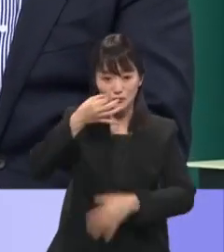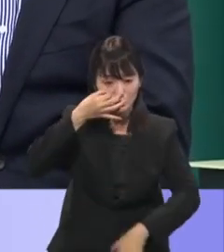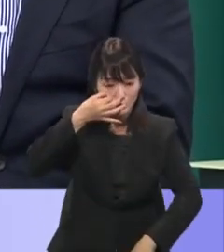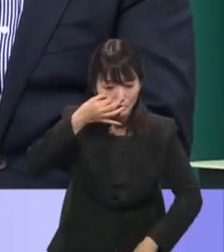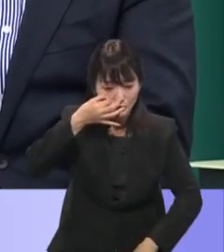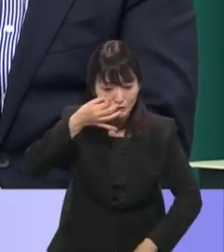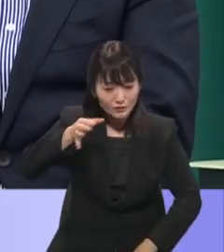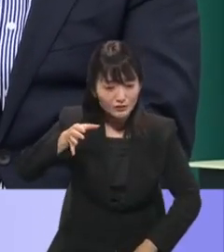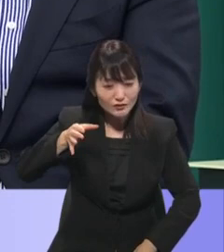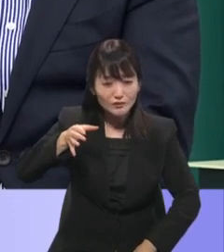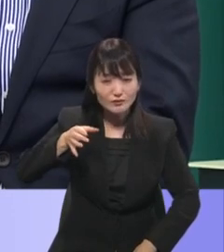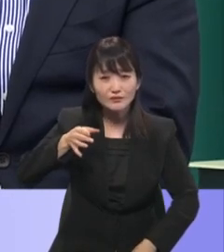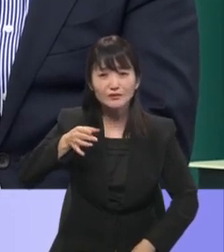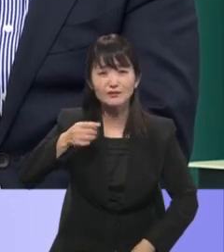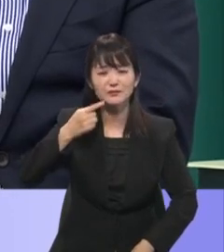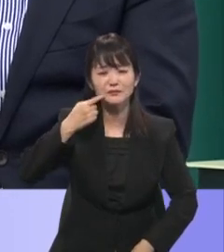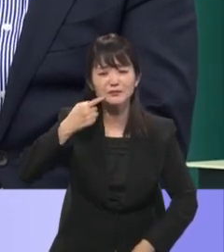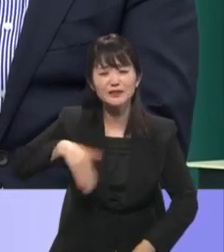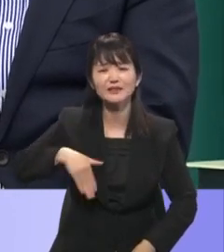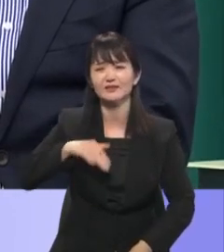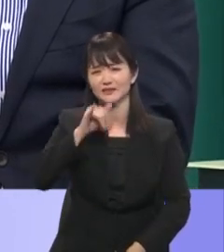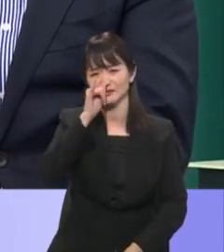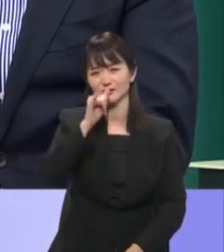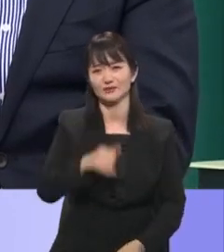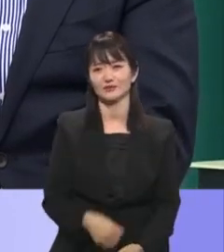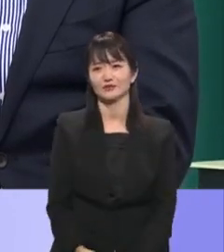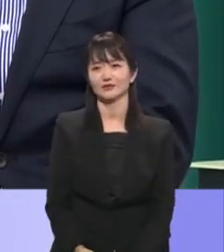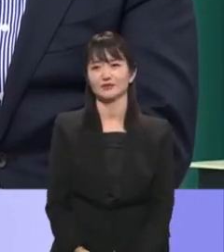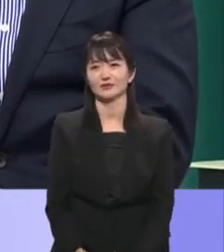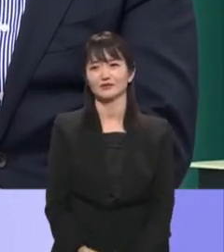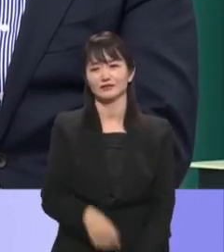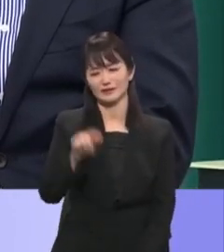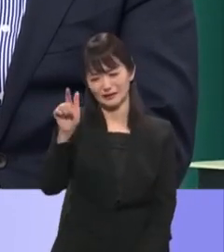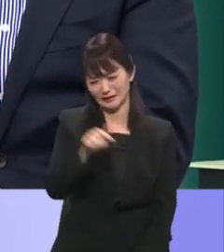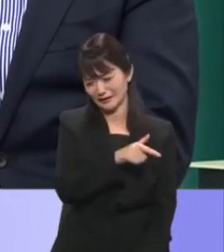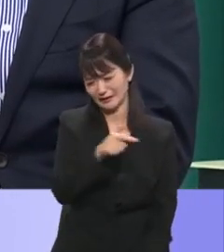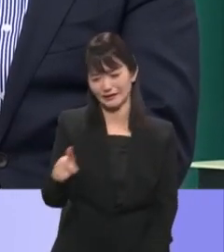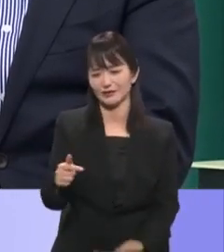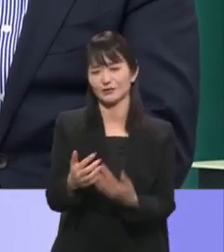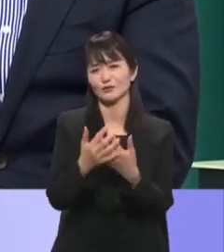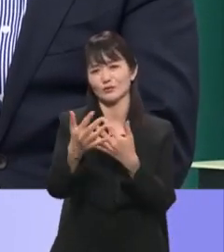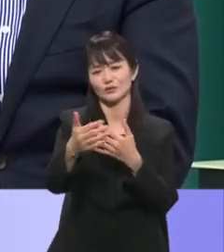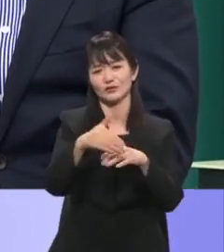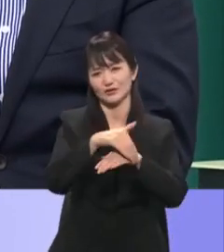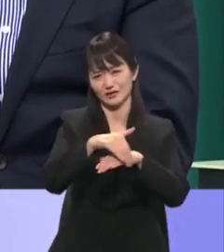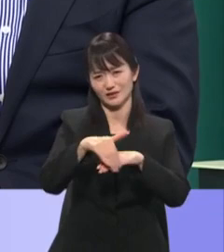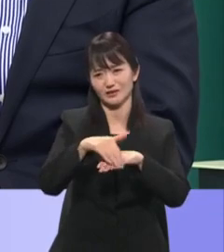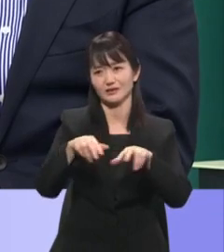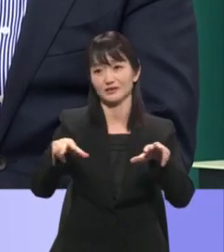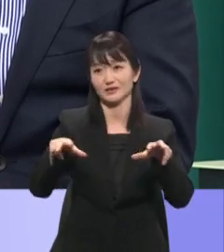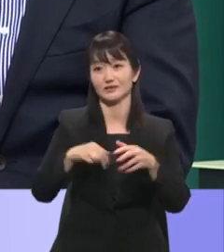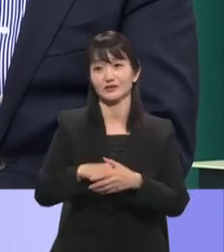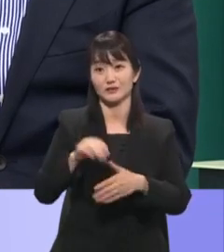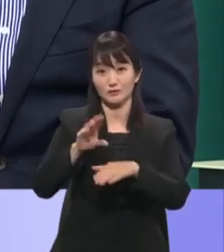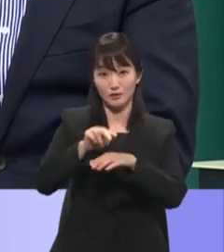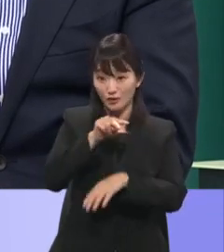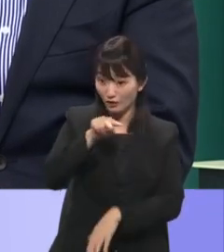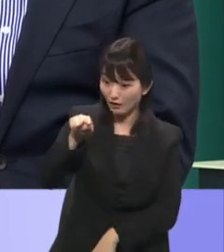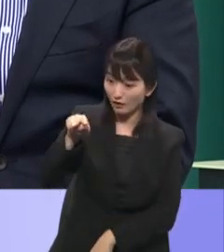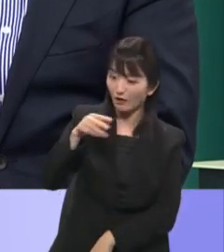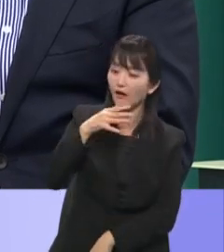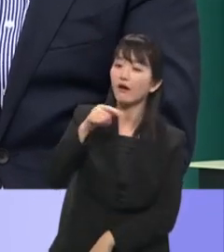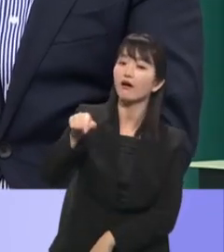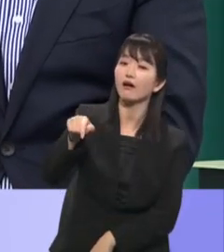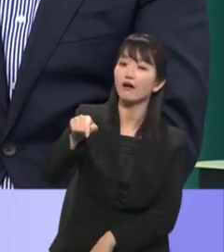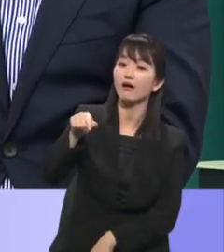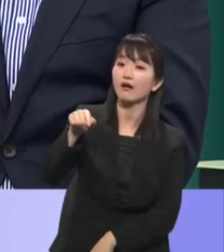네. 아쉬움이 너무 네. 드는데 네. 딱 하루짜리 공연이어서 네. 아쉬움을 지금 방송 보면서 이제 아, 이런 공연이